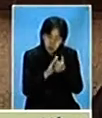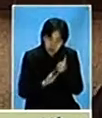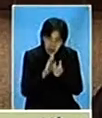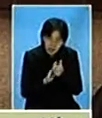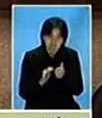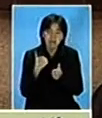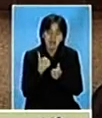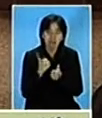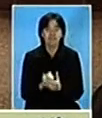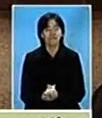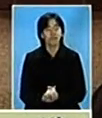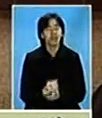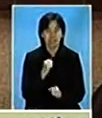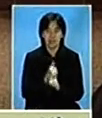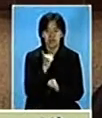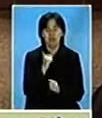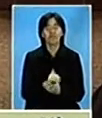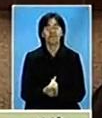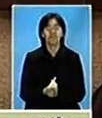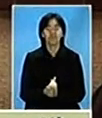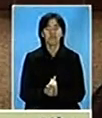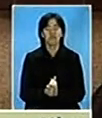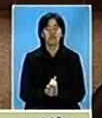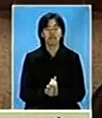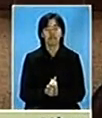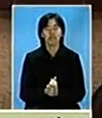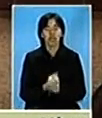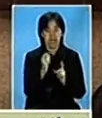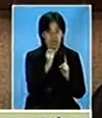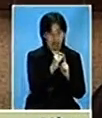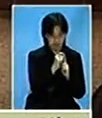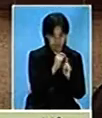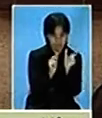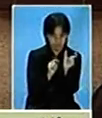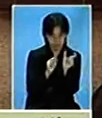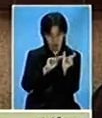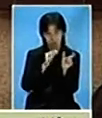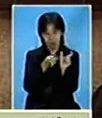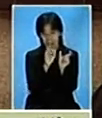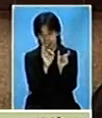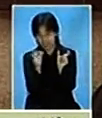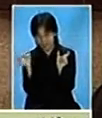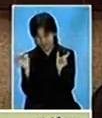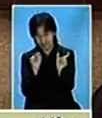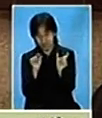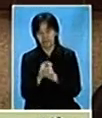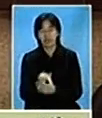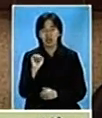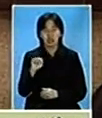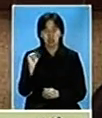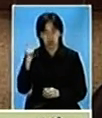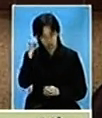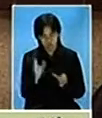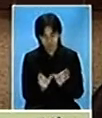งอยู่แล้วนะครับสำหรับคำจำกัดความเนี่ยในชั้นสภาผู้แทนราษฎรก็แบ่งออกเป็นสองฝ่